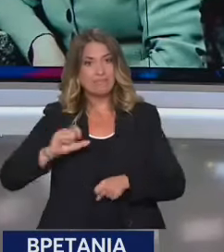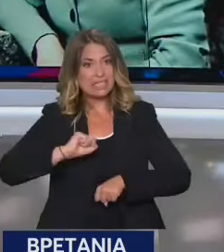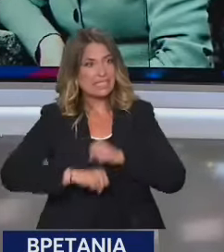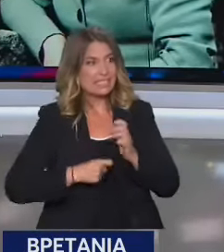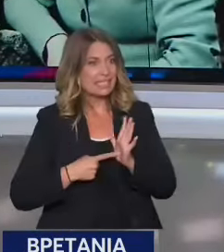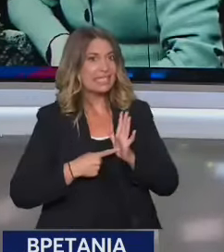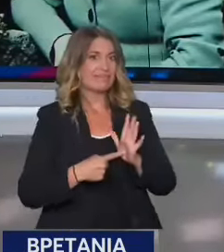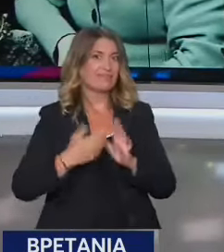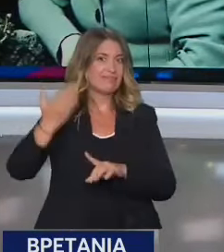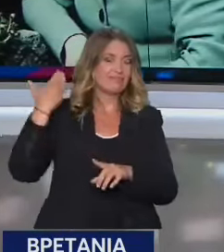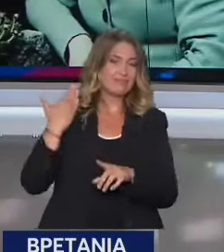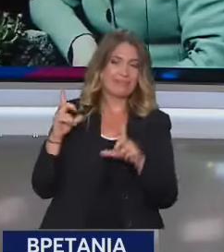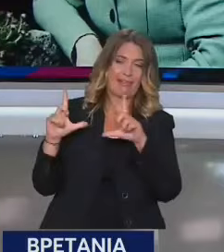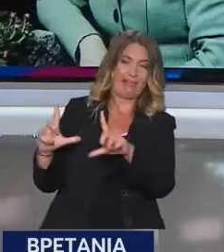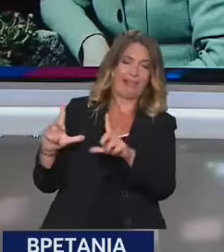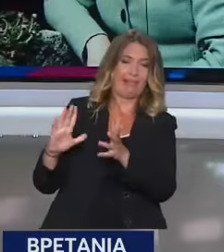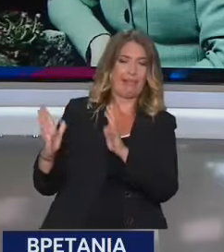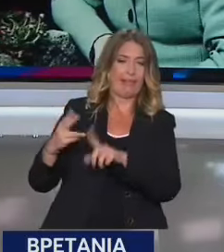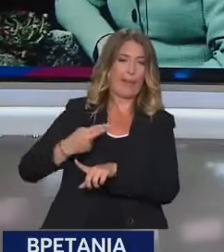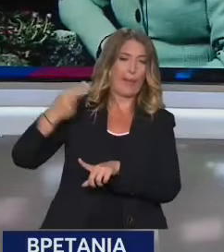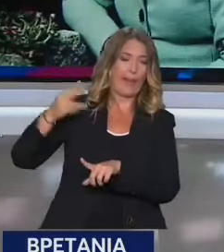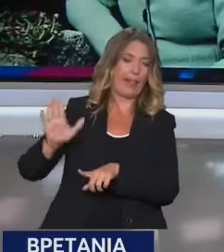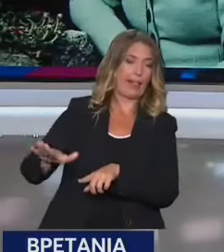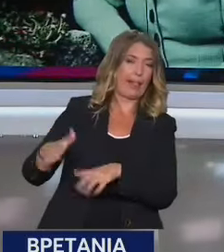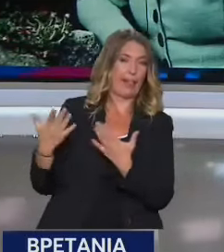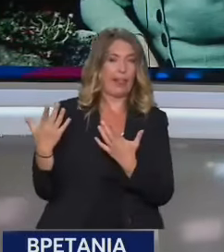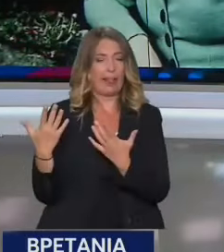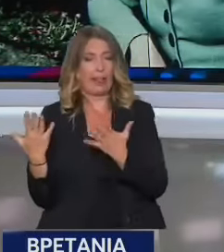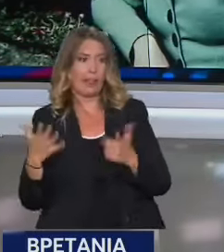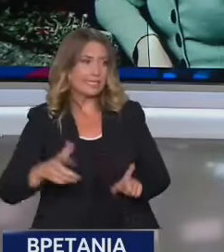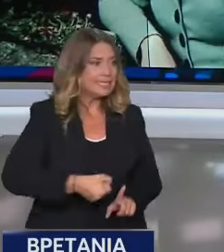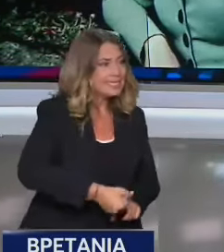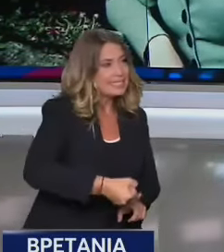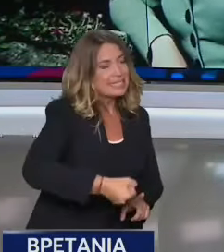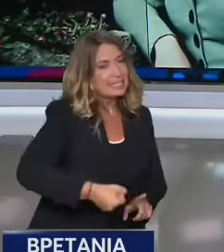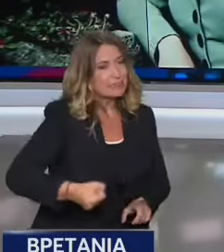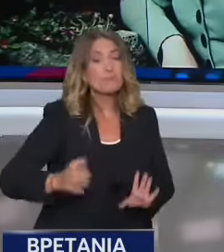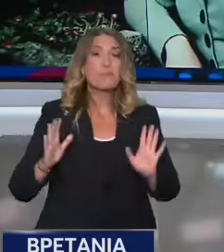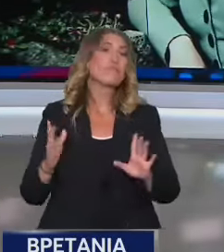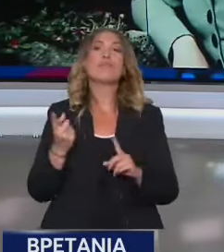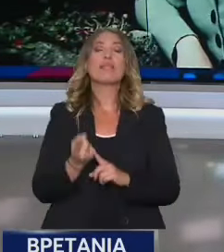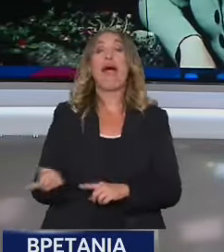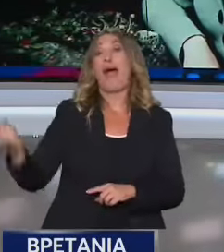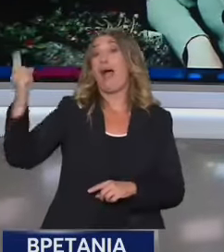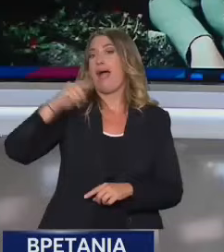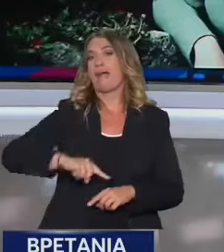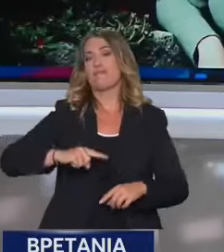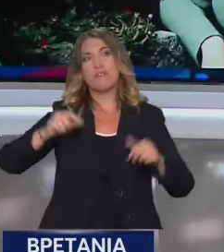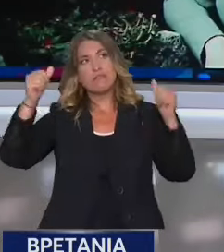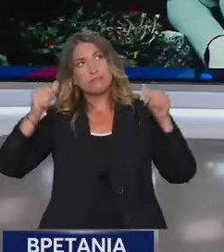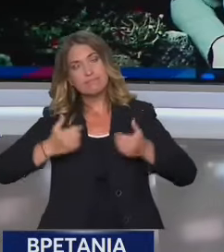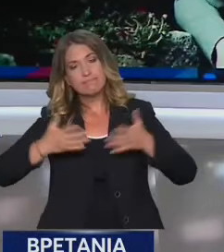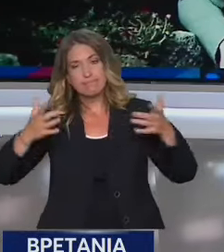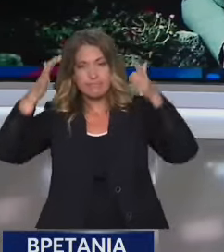έχει χάσει κάμποσο, σε δημοφιλία στην κοινή γνώμη. Ναι. Αύριο θα γίνει η επίσημη ανακήρυξή του ως βασιλιάς της Βρετανίας